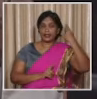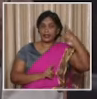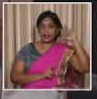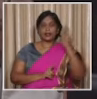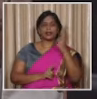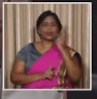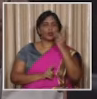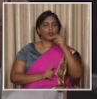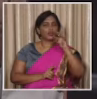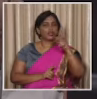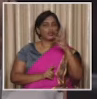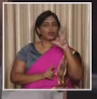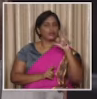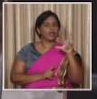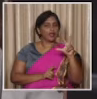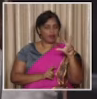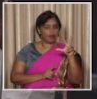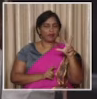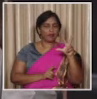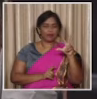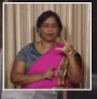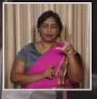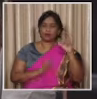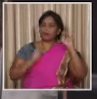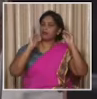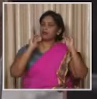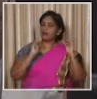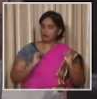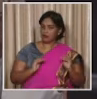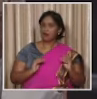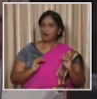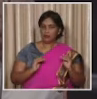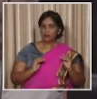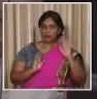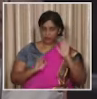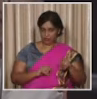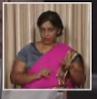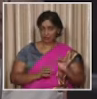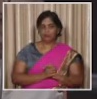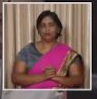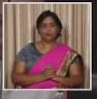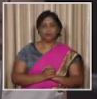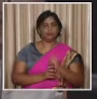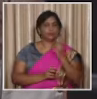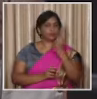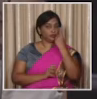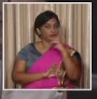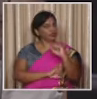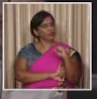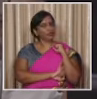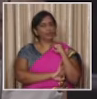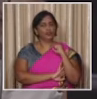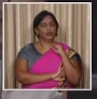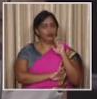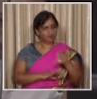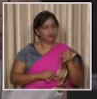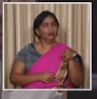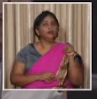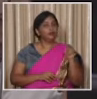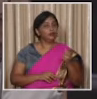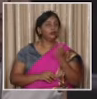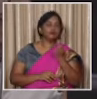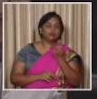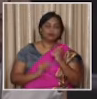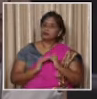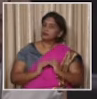විට රුපියල් 308ක් පමණ අගය කර අවප්‍රමාණයක් වෙලා තියෙනවා. රුපියල ශක්තිමත් වී තිබෙනවා. මේ